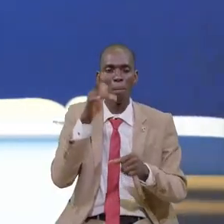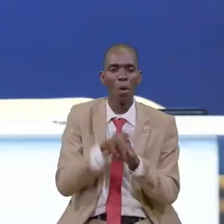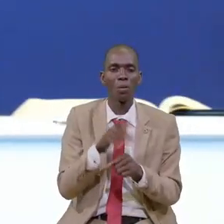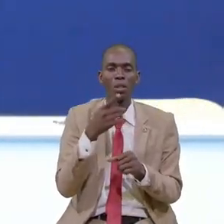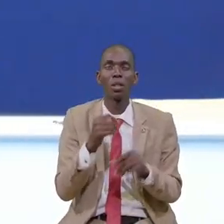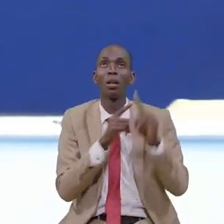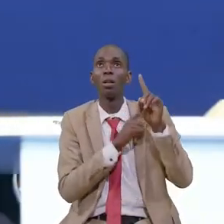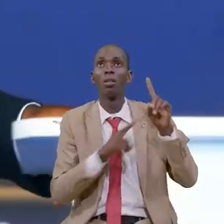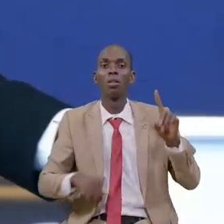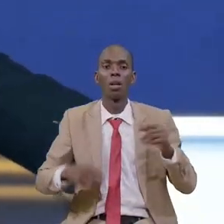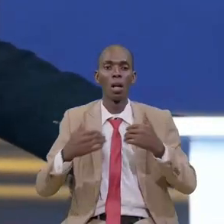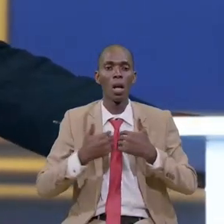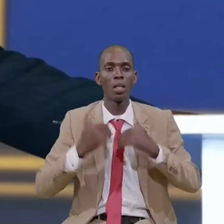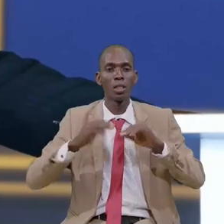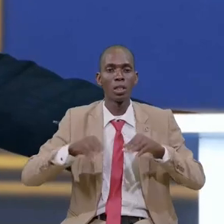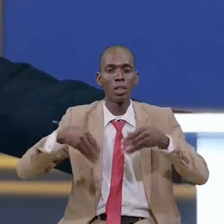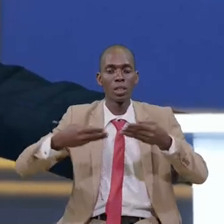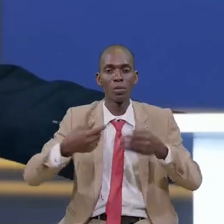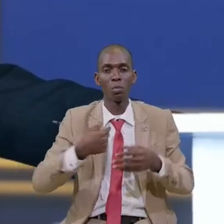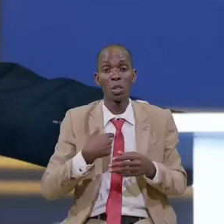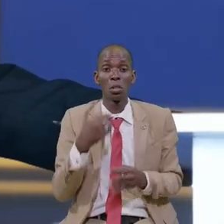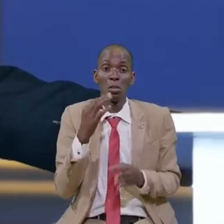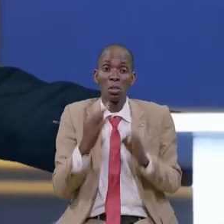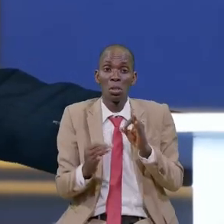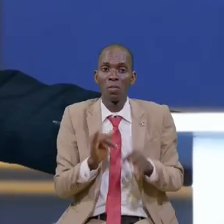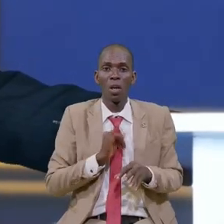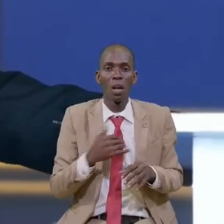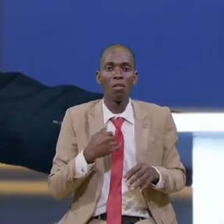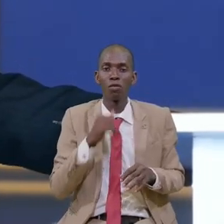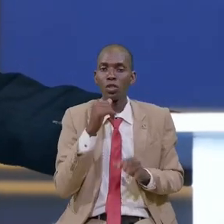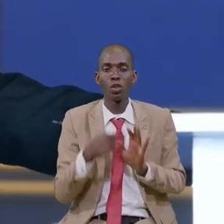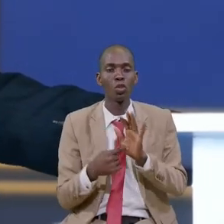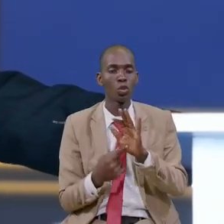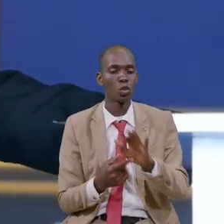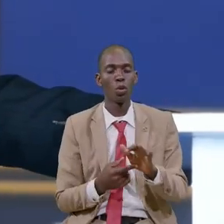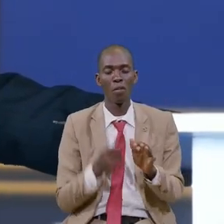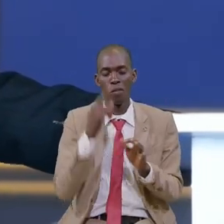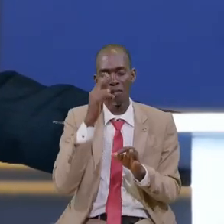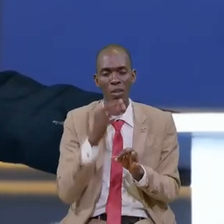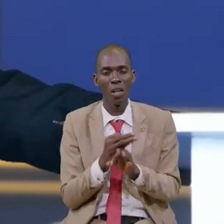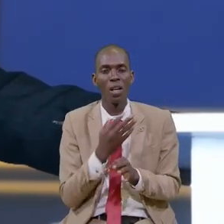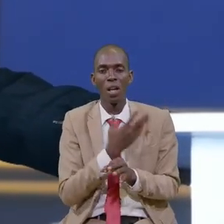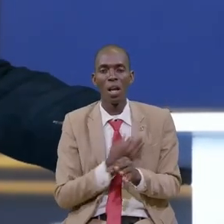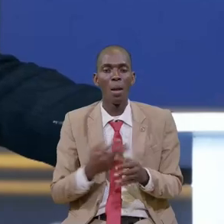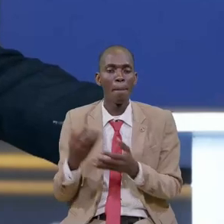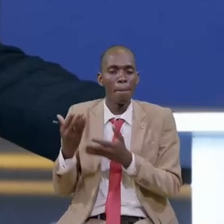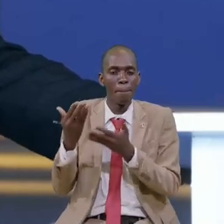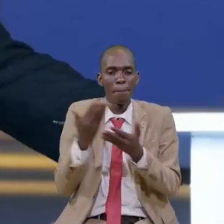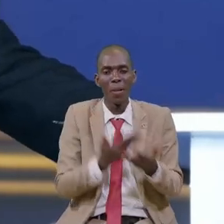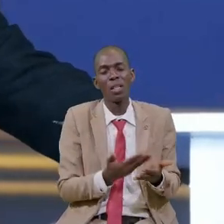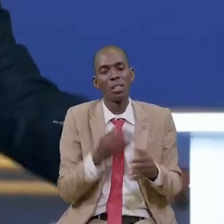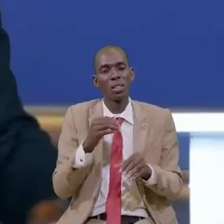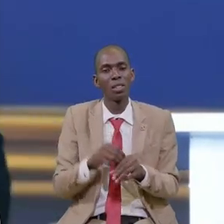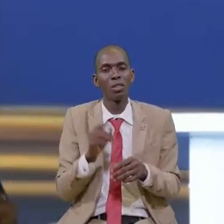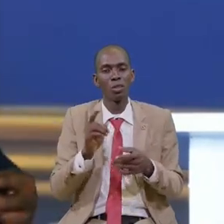m'a données. Si je n'avais pas manifesté la foi pour l'activation,